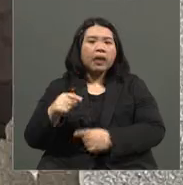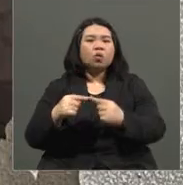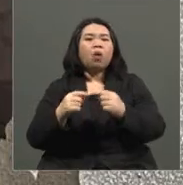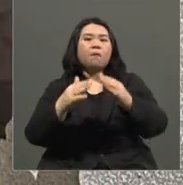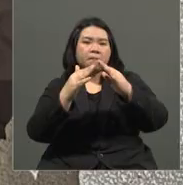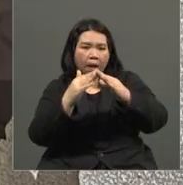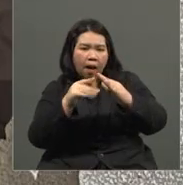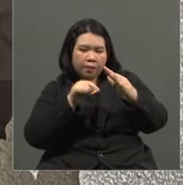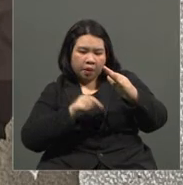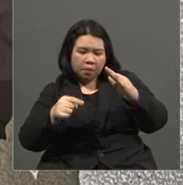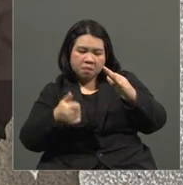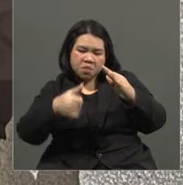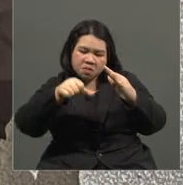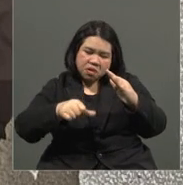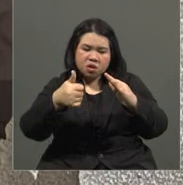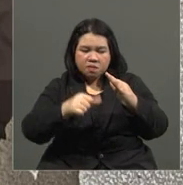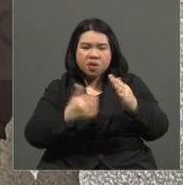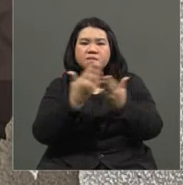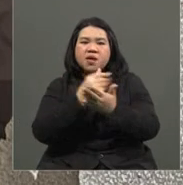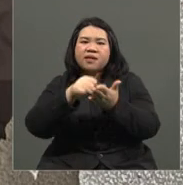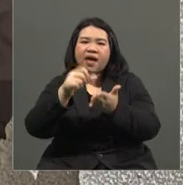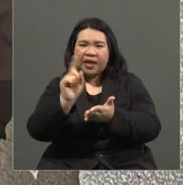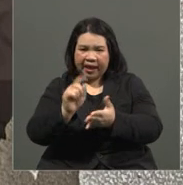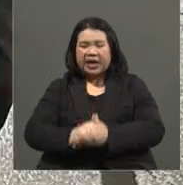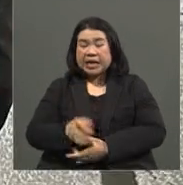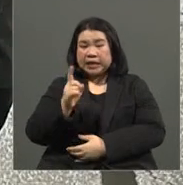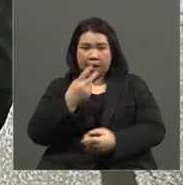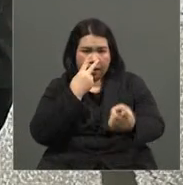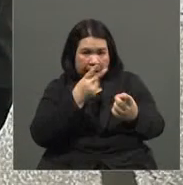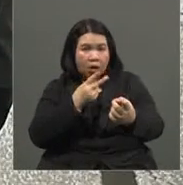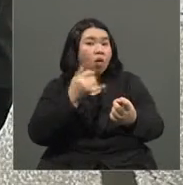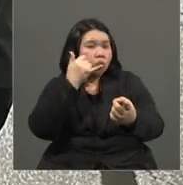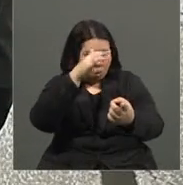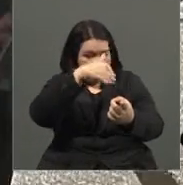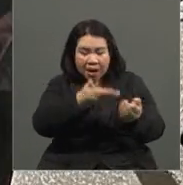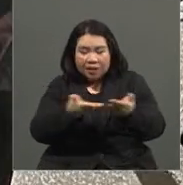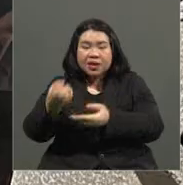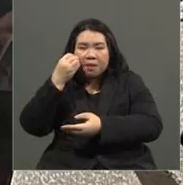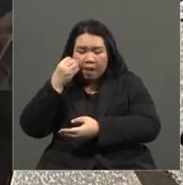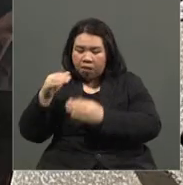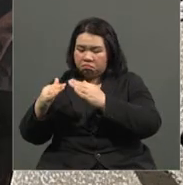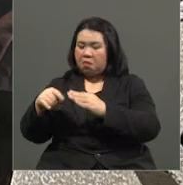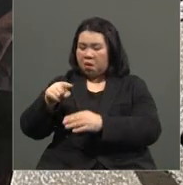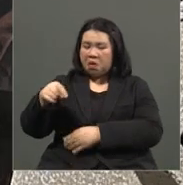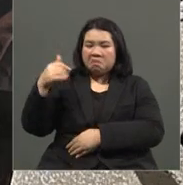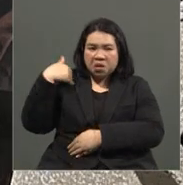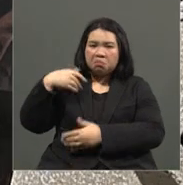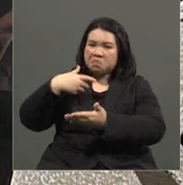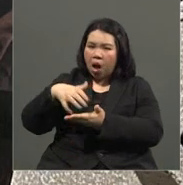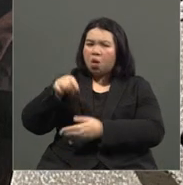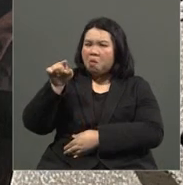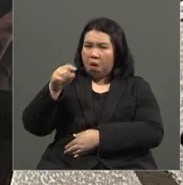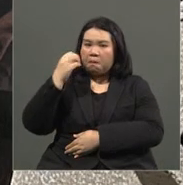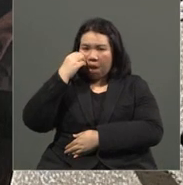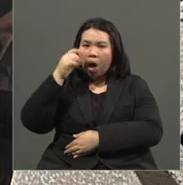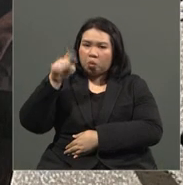ฮวงจุ้ยก่อนที่จะติดต่อเข้ามาให้ดูฮวงจุ้ยที่บ้านจากนั้นตัวนายธนวันนะครับก็โน้มน้าวให้เชื่อว่ามีความจำเป็น